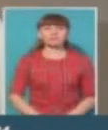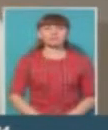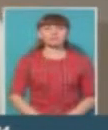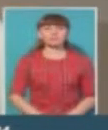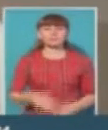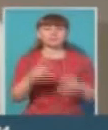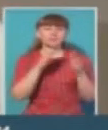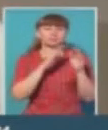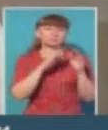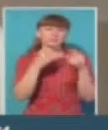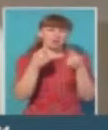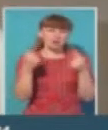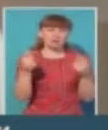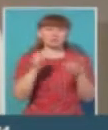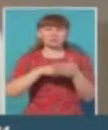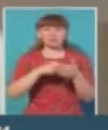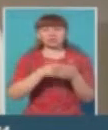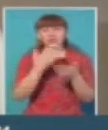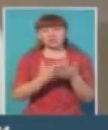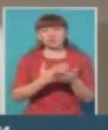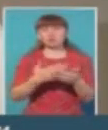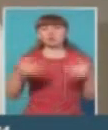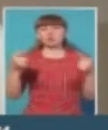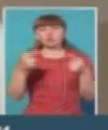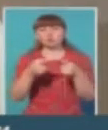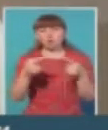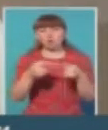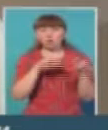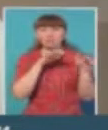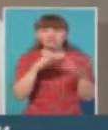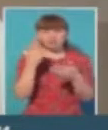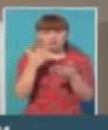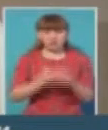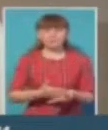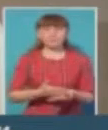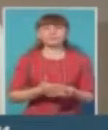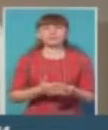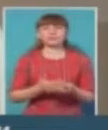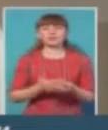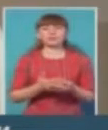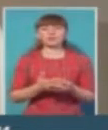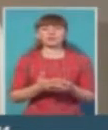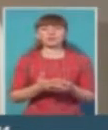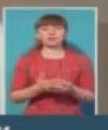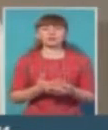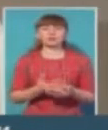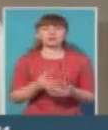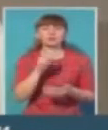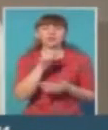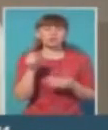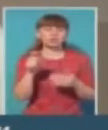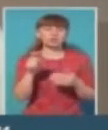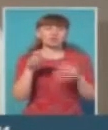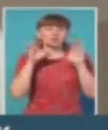Характер бывает разный. Есть уголовные дела, есть гражданско-правовые. Были